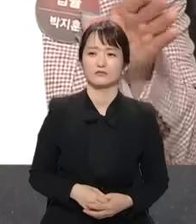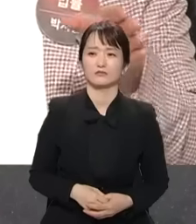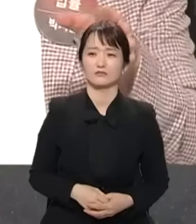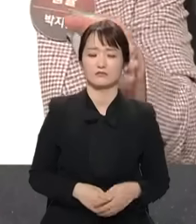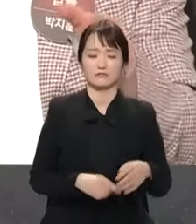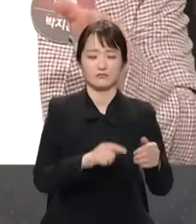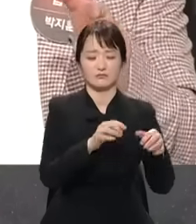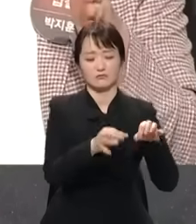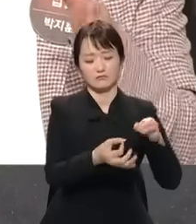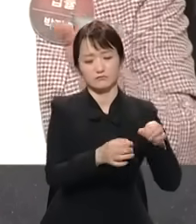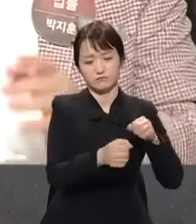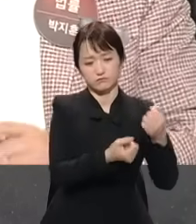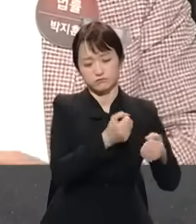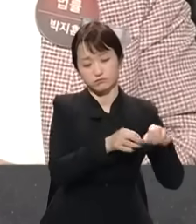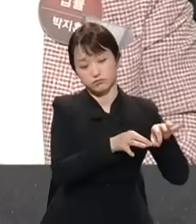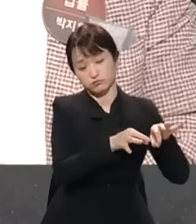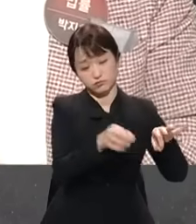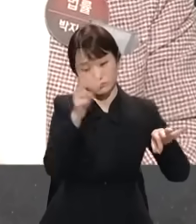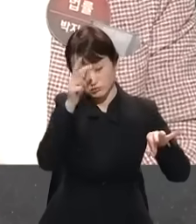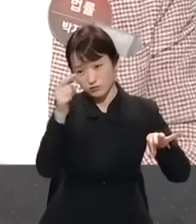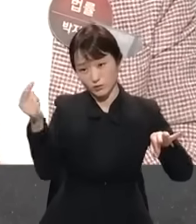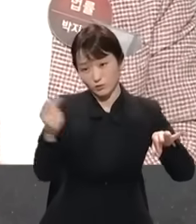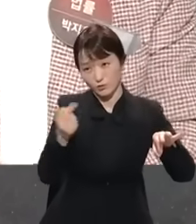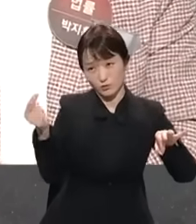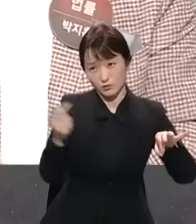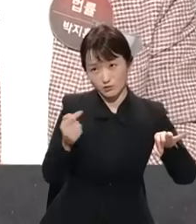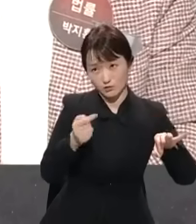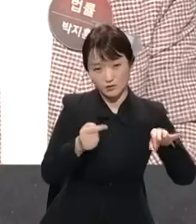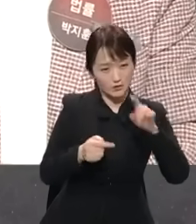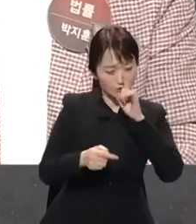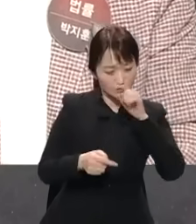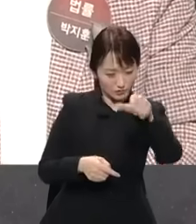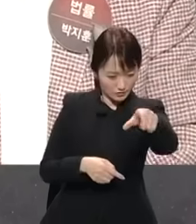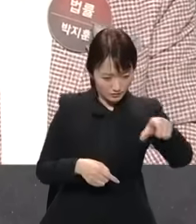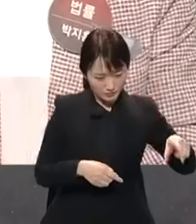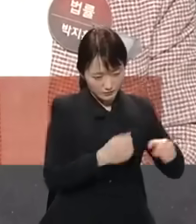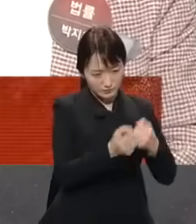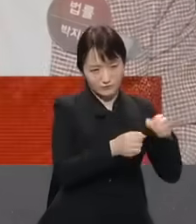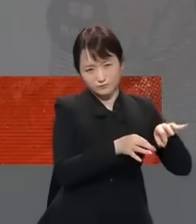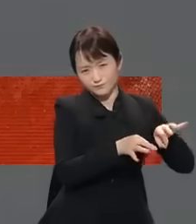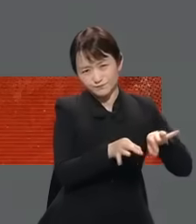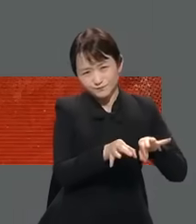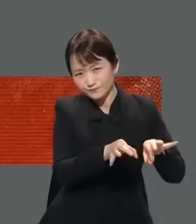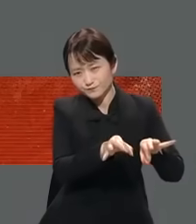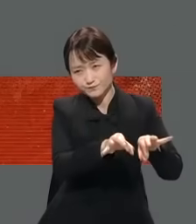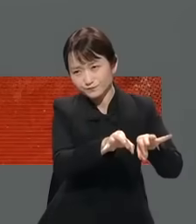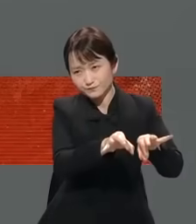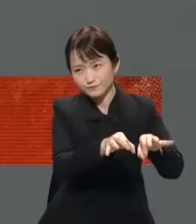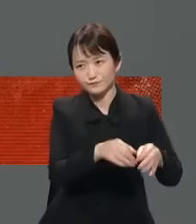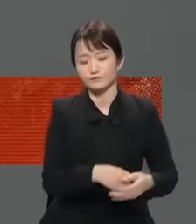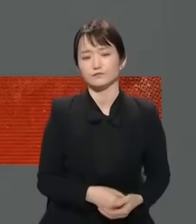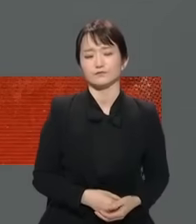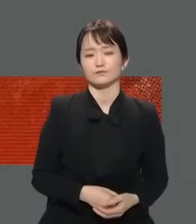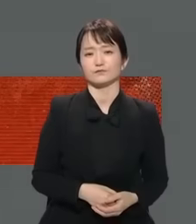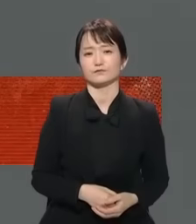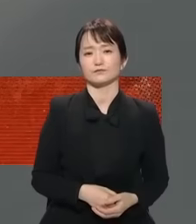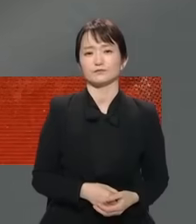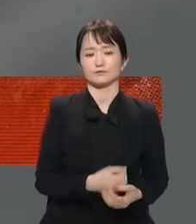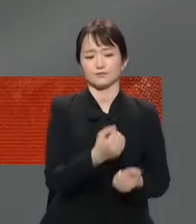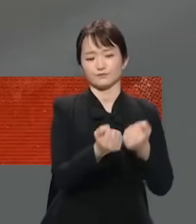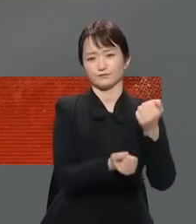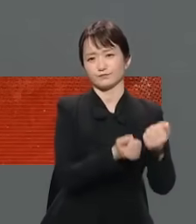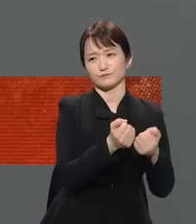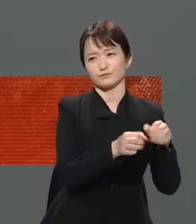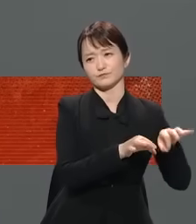사람은 계속적으로 하다가 경찰 올 때까지 아마 중앙선으로 운전을 했던 걸로 보이고 자전거를 사실 자전거를 이렇게 운전하는 거